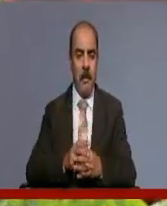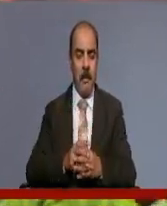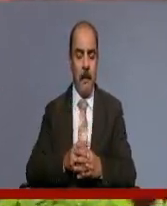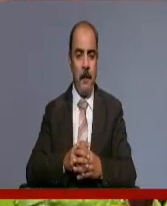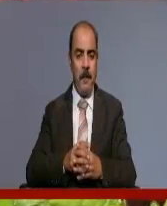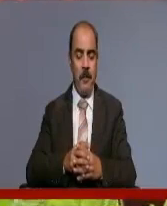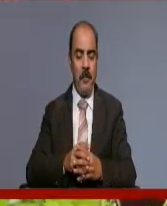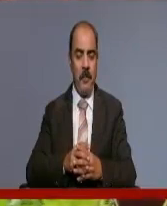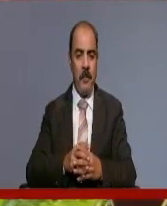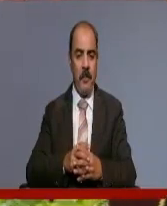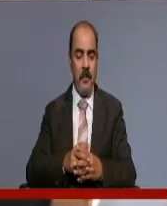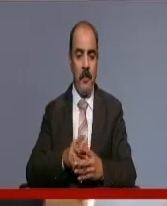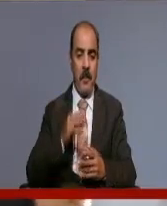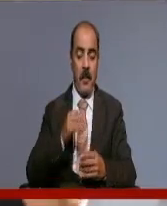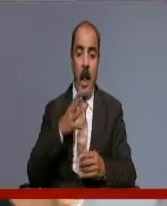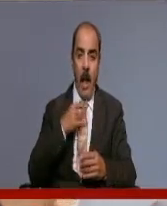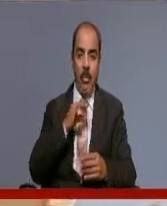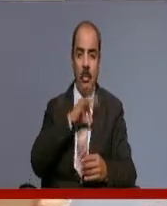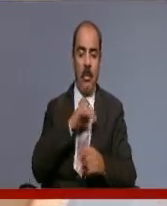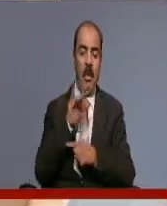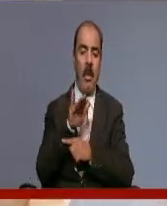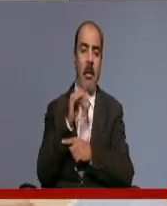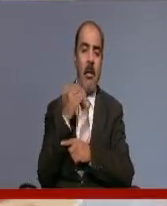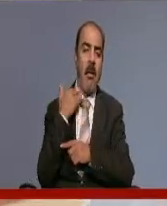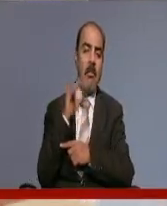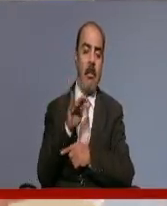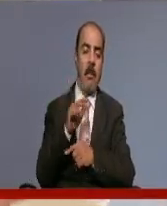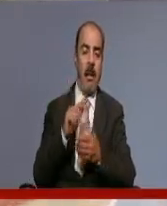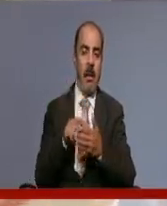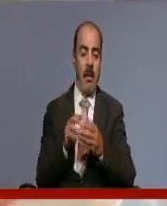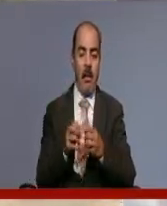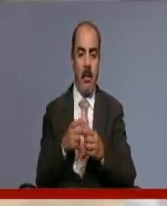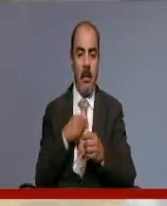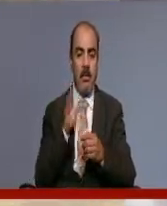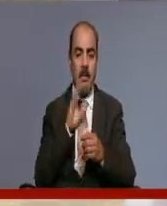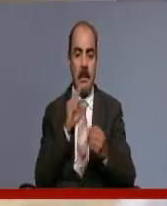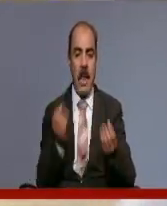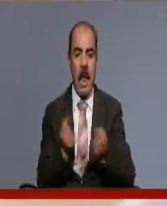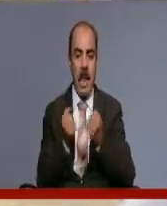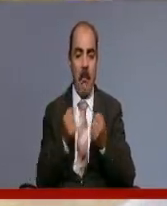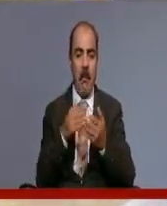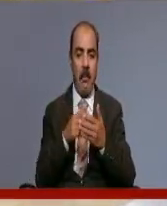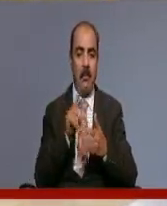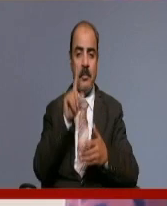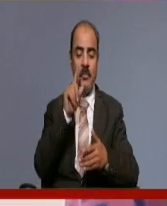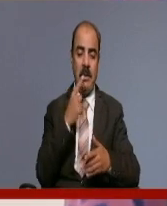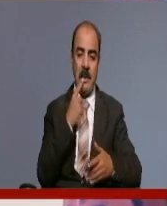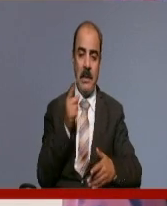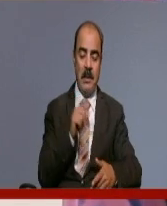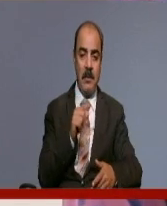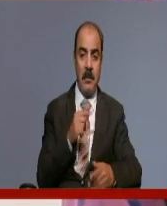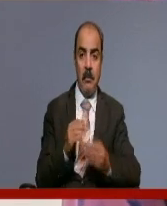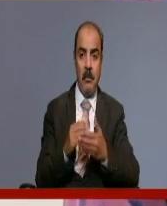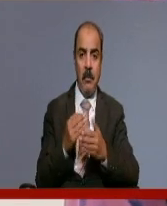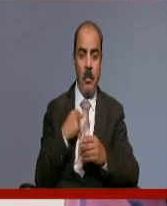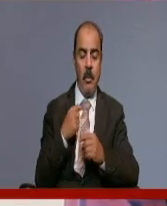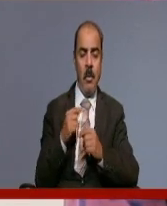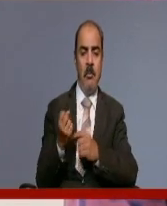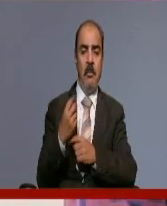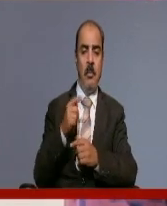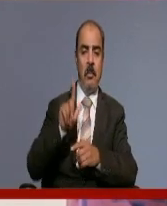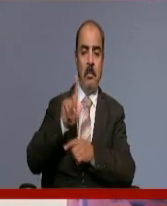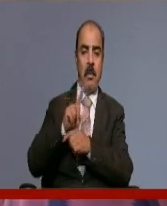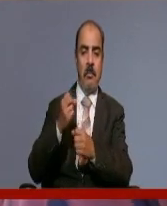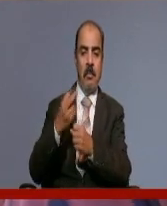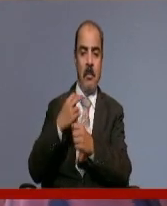الناس اللي هم المستفيدين من تكافل وكرامه وكده يعني انا بنوي دلوقتي ان شاء الله هيبقى معايا ميجر اعلام او